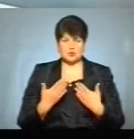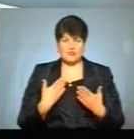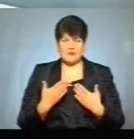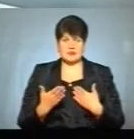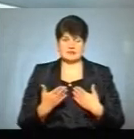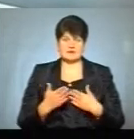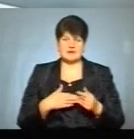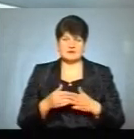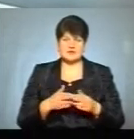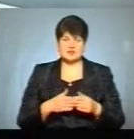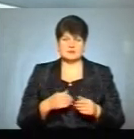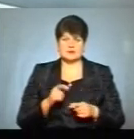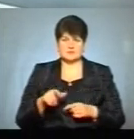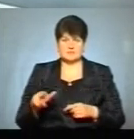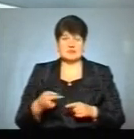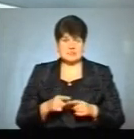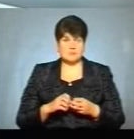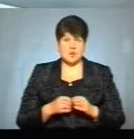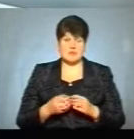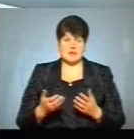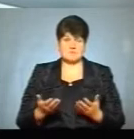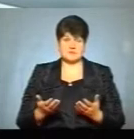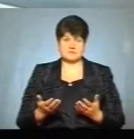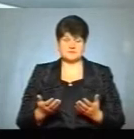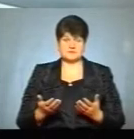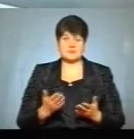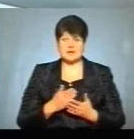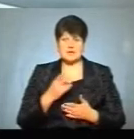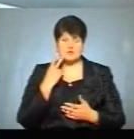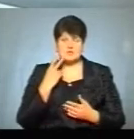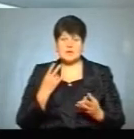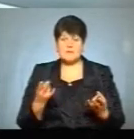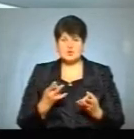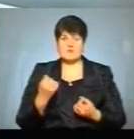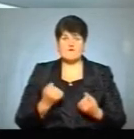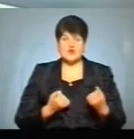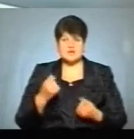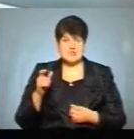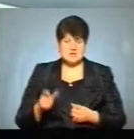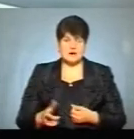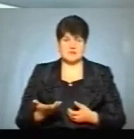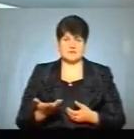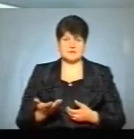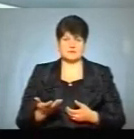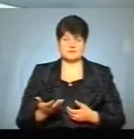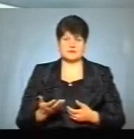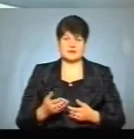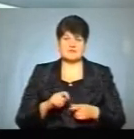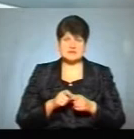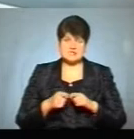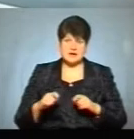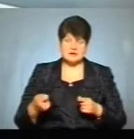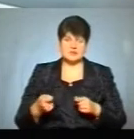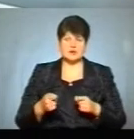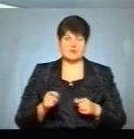кваліфіковані робітничими кадрами. Це є проблема. Є постійна потреба і в водіях, і в в'язальниках жгутів, в водіях